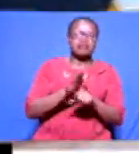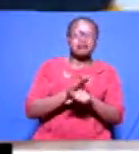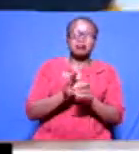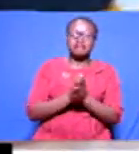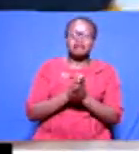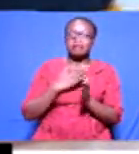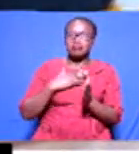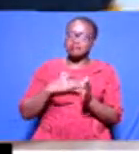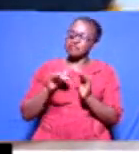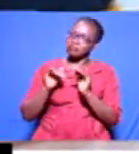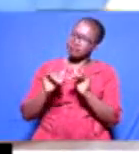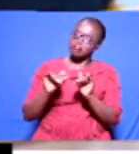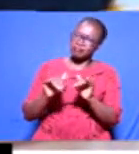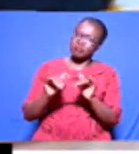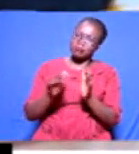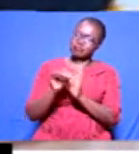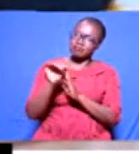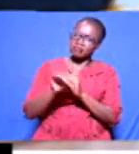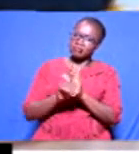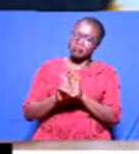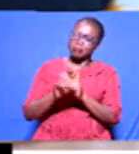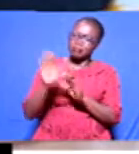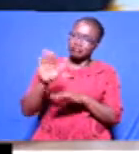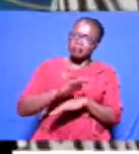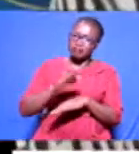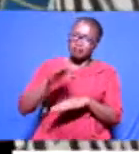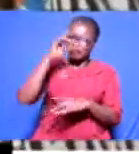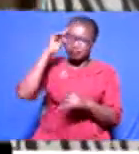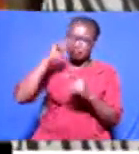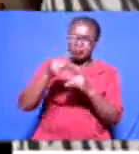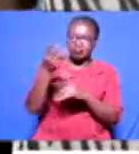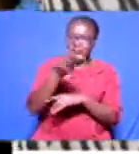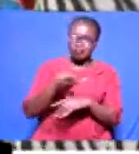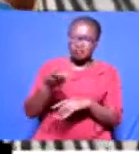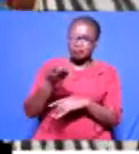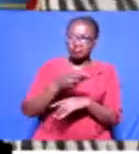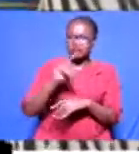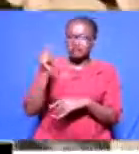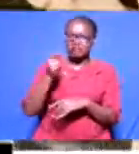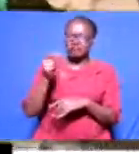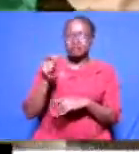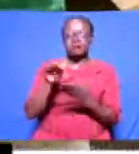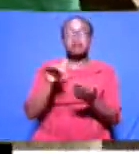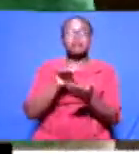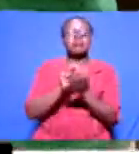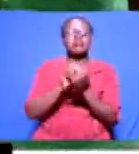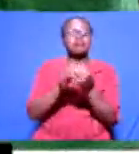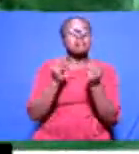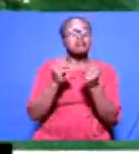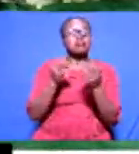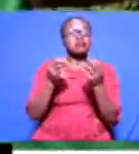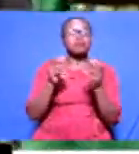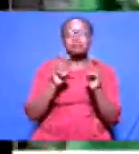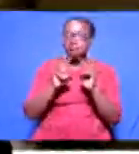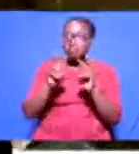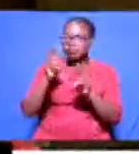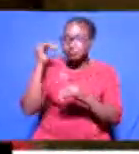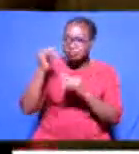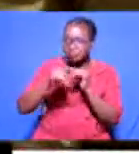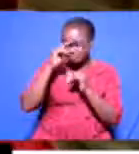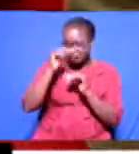late president will lie in state at parliament until Wednesday, with Kenyans urged to turn up in large numbers to pay their